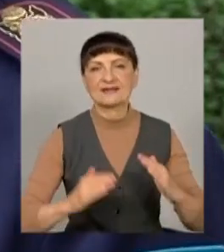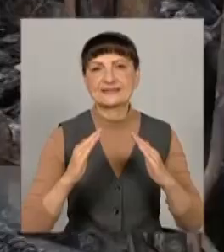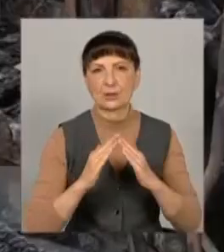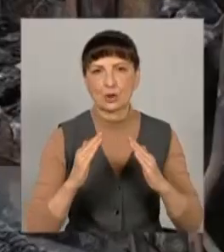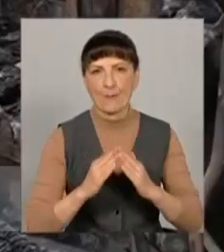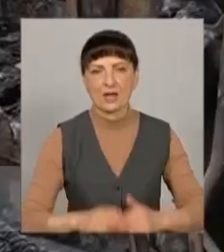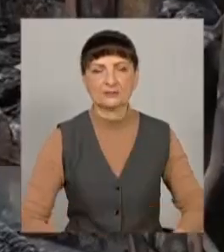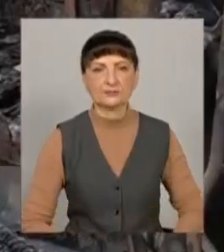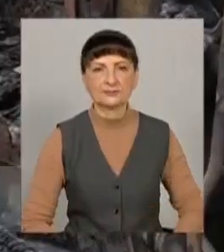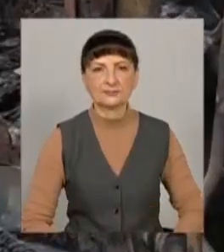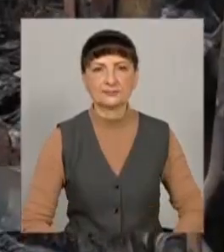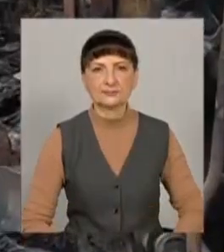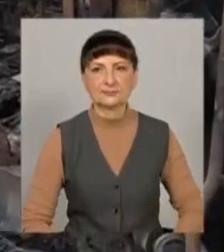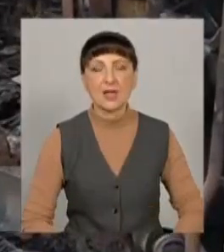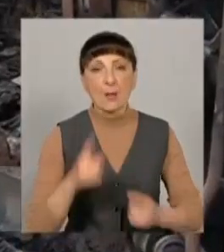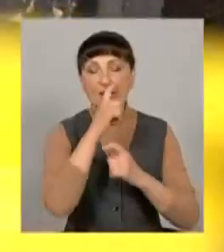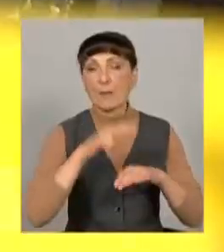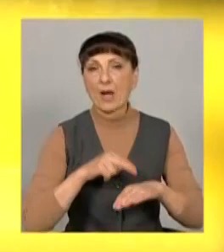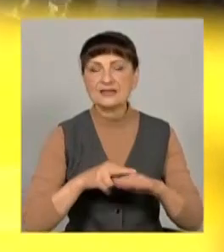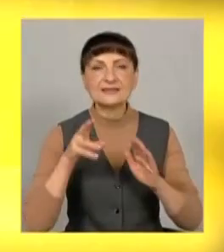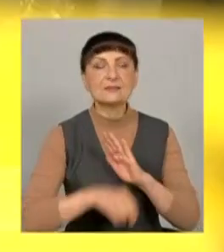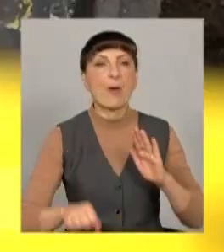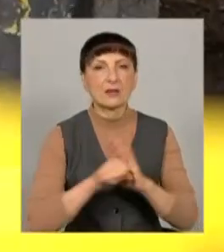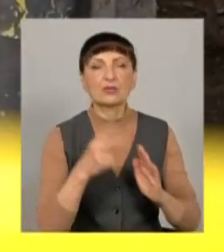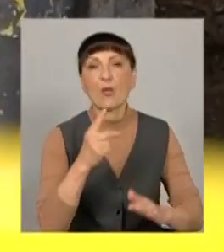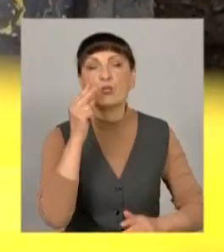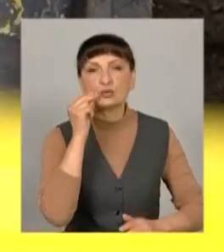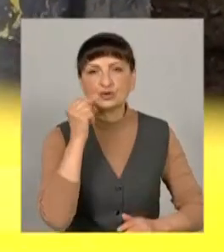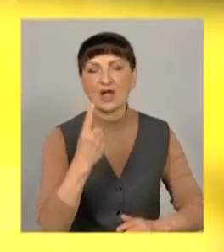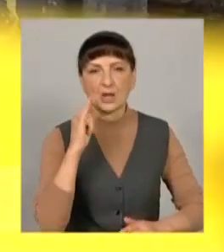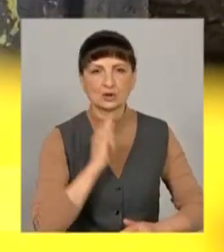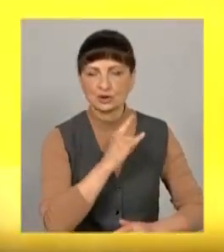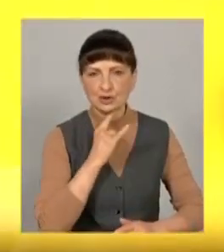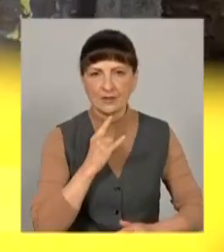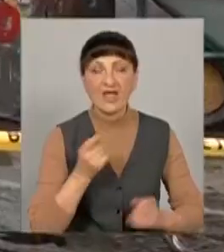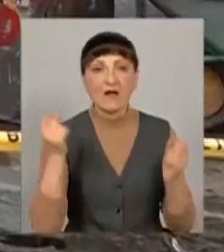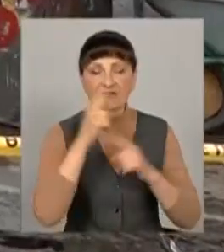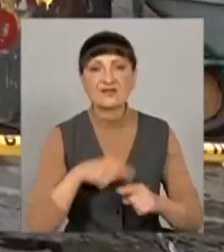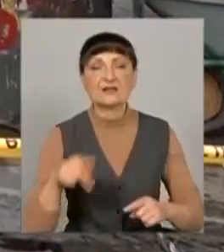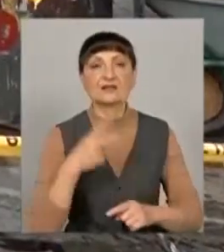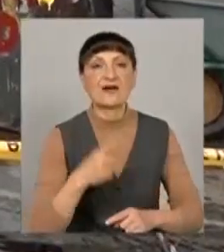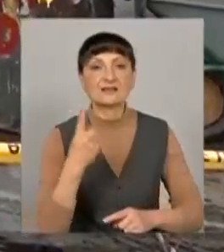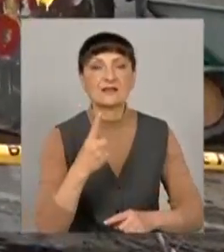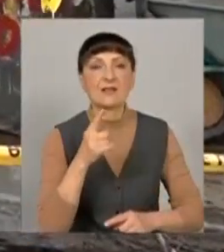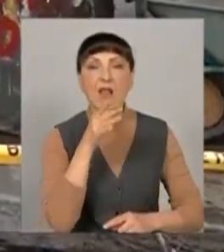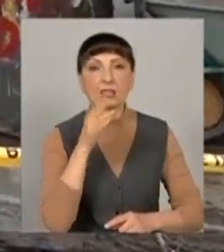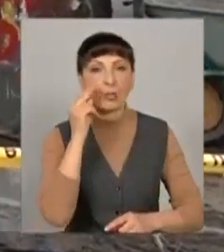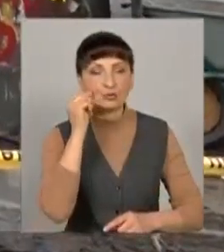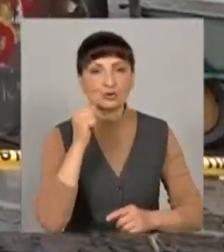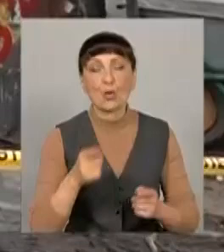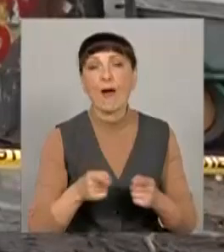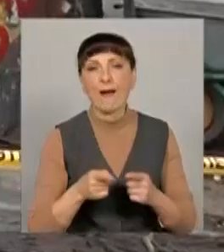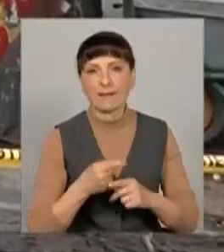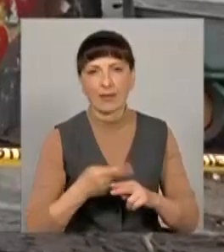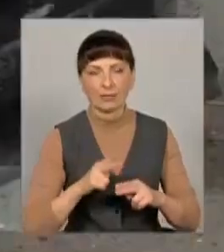метров. По данным полиции, среди погибших двое мужчин и одна женщина. Как выяснилось, 21-летний погибший мужчина арендовал